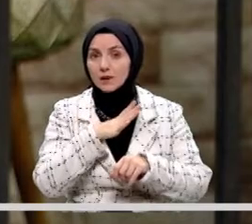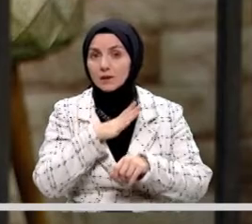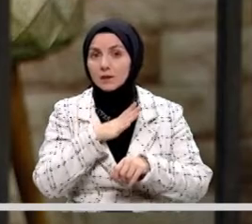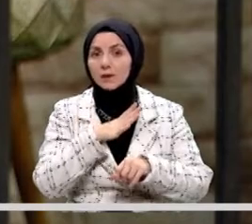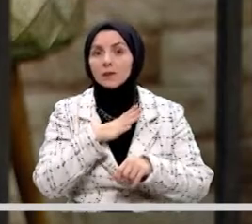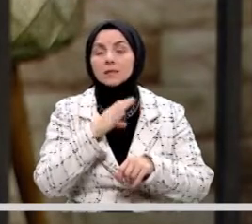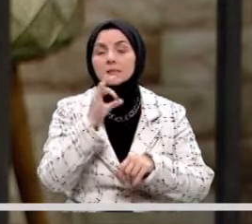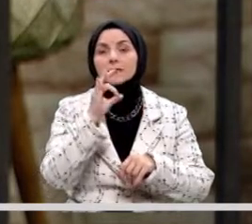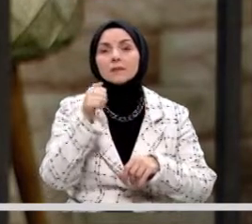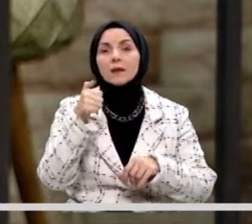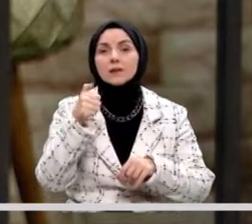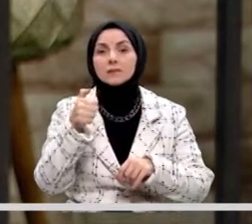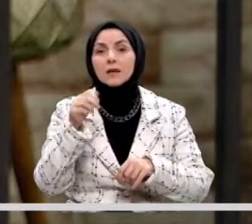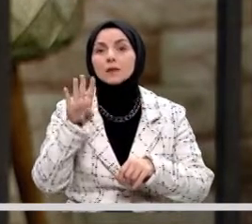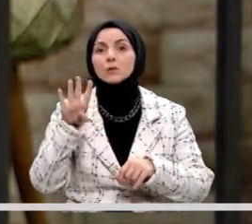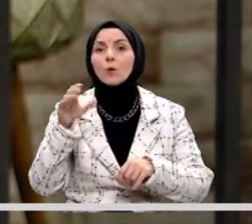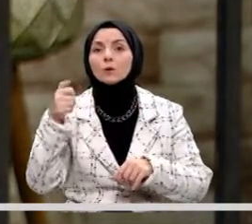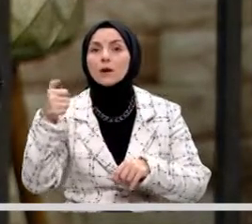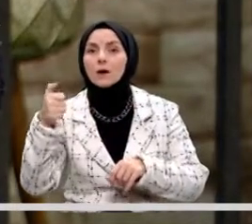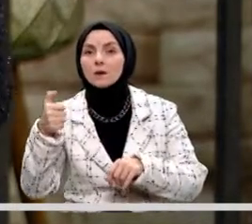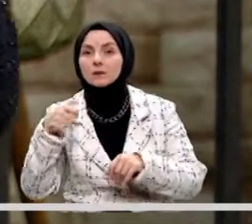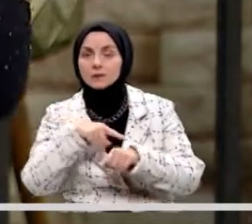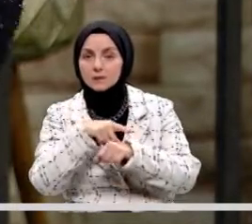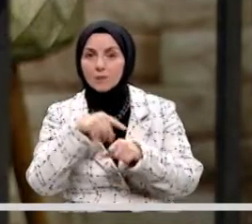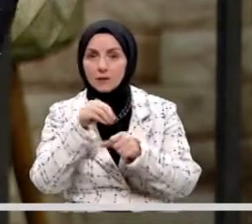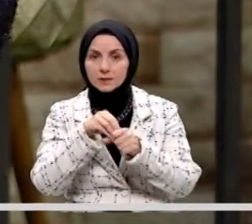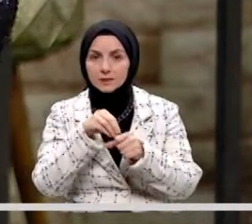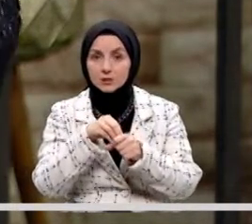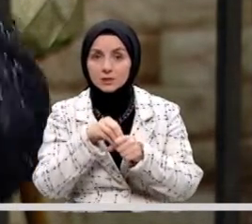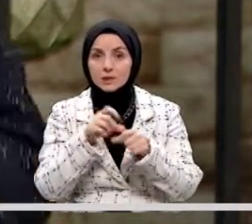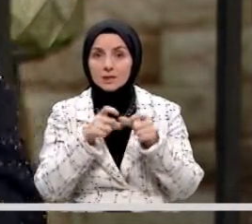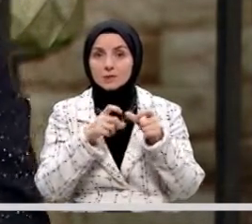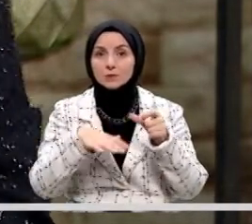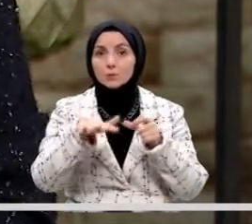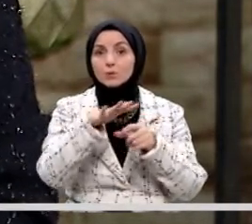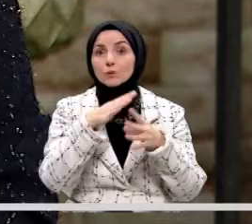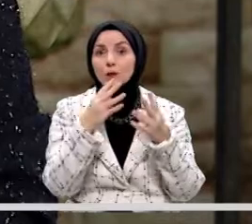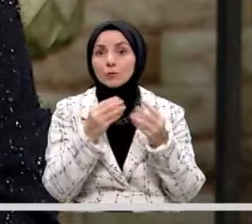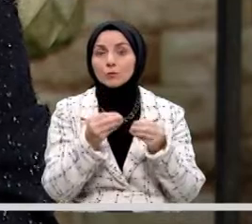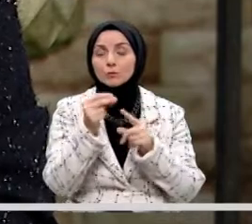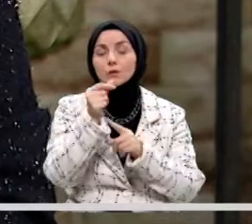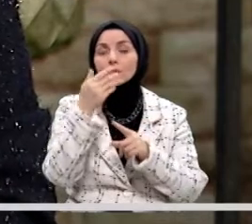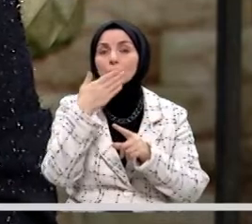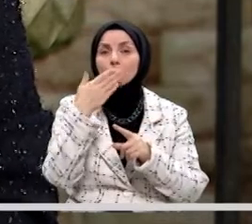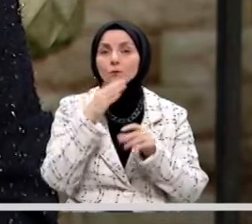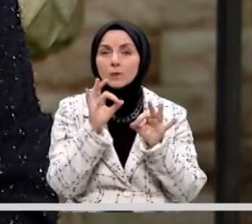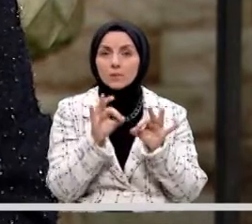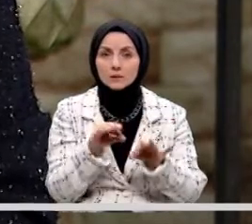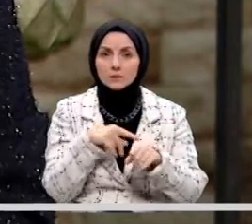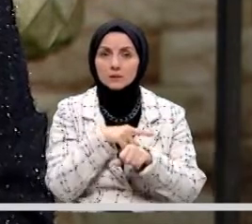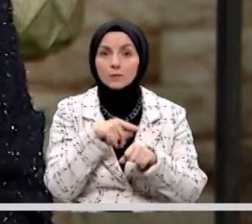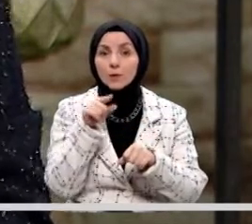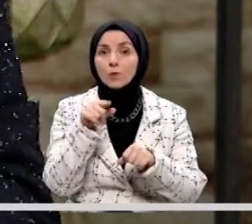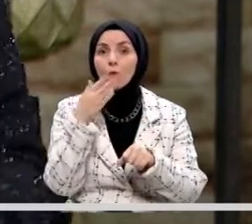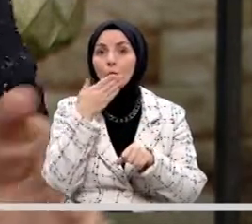döneminde sosyal yapı açığa çıkar biz zannediyoruz ki ilkokula gittiğinde ilkokula başladığında eğer o